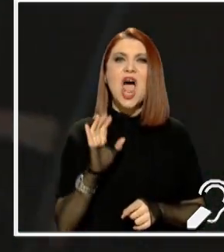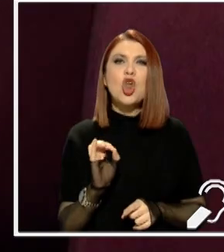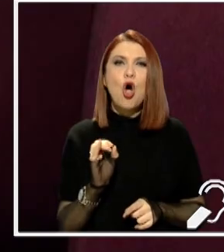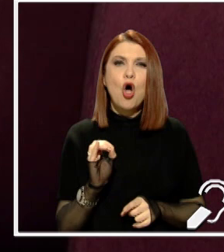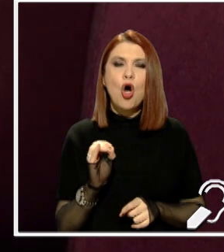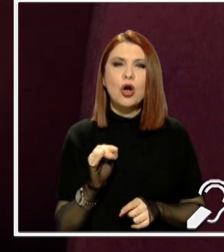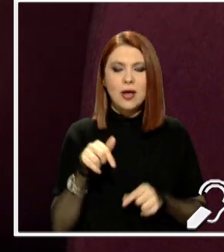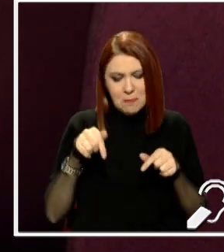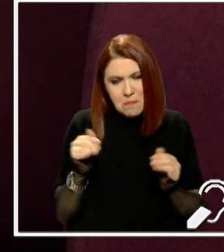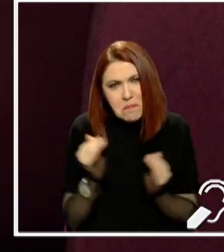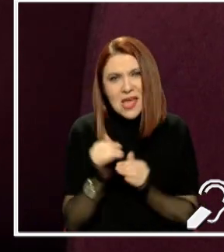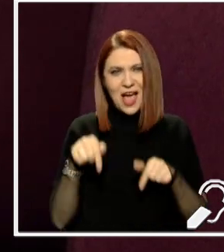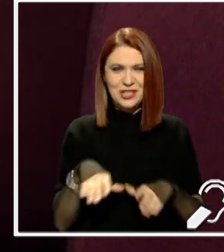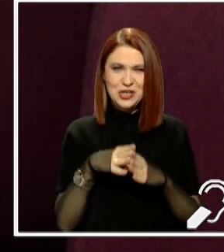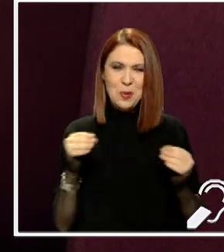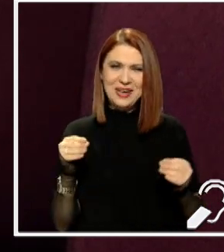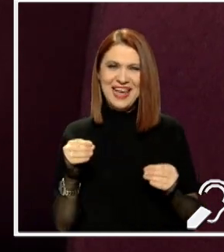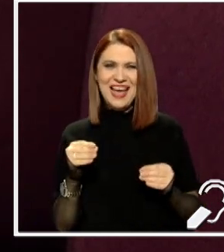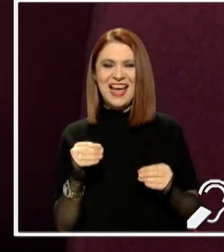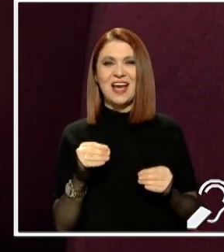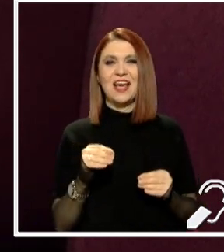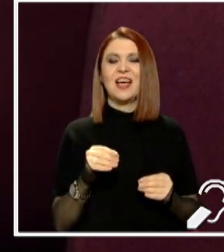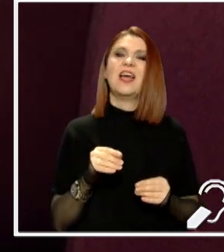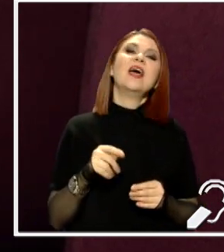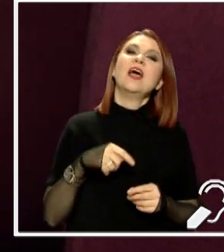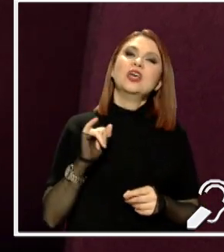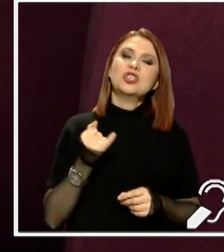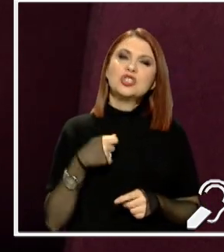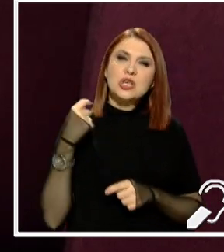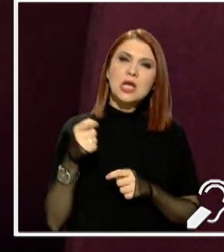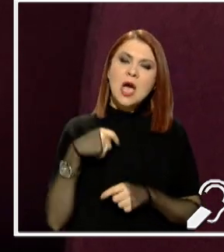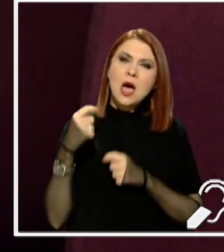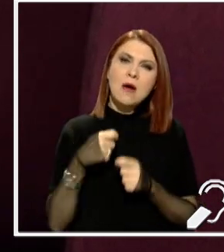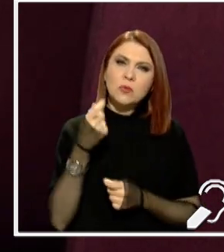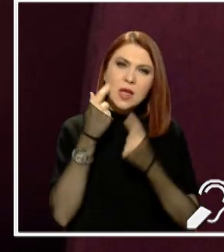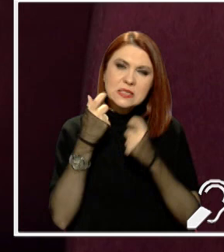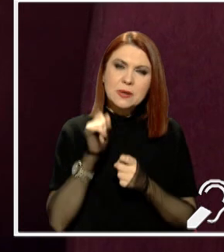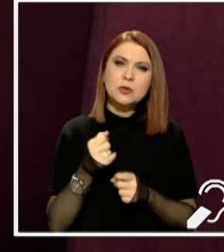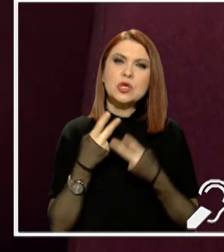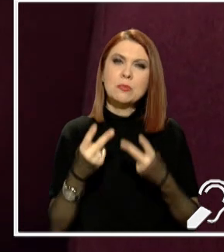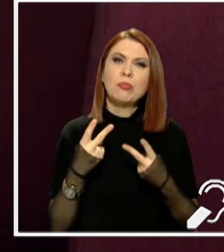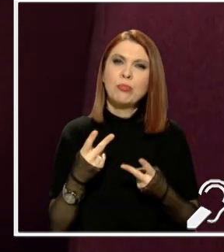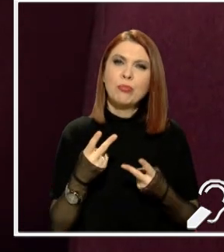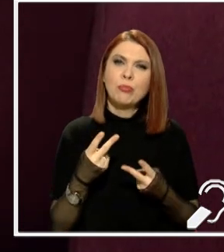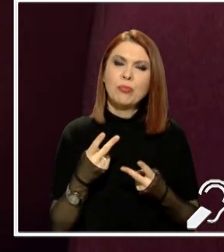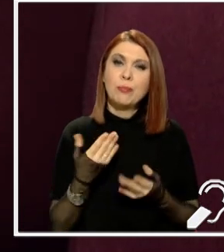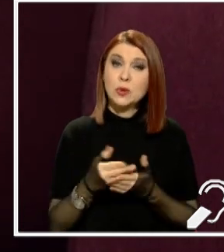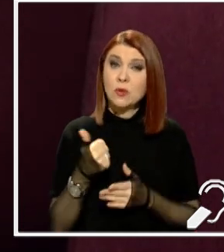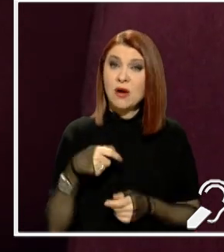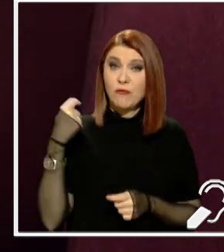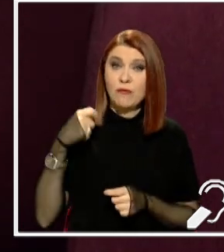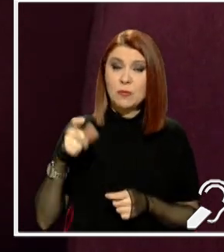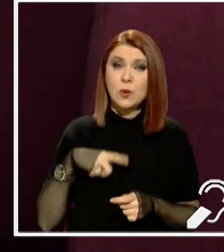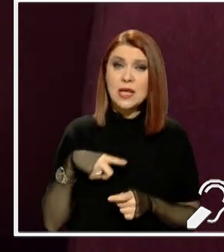Scala din România, să zic așa. O parte am filmat la Reactor de Creație și Experiment, iar un parte foarte important, și pentru că filmul